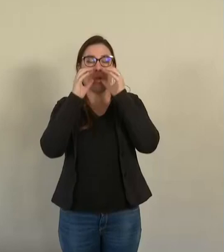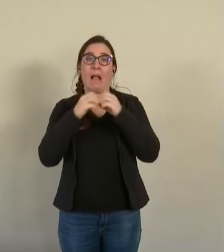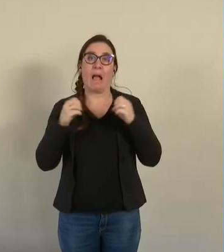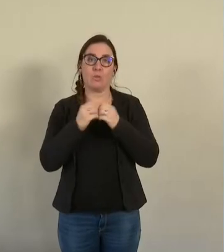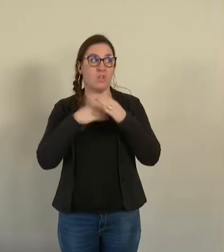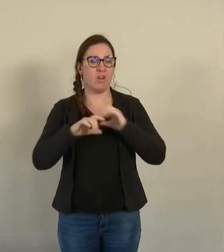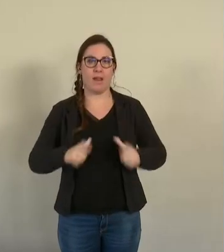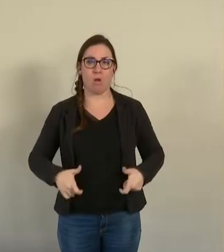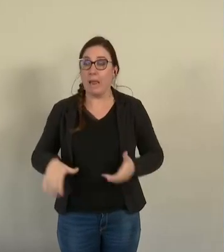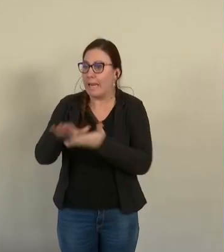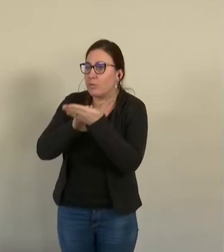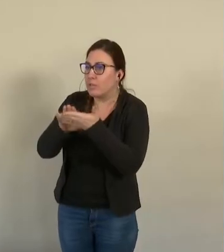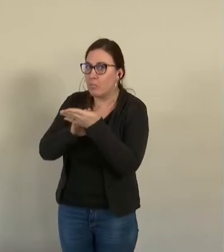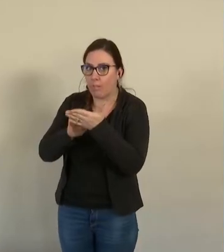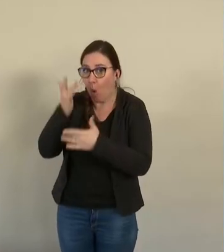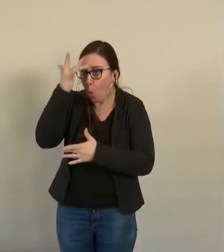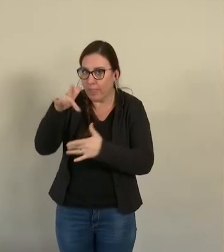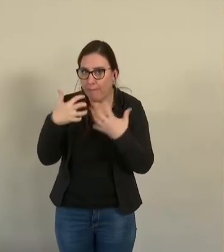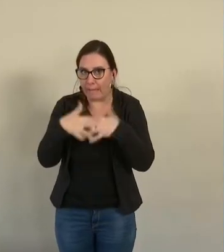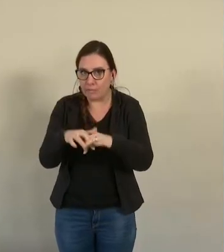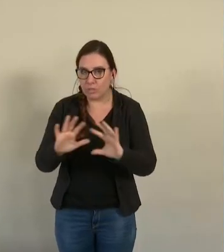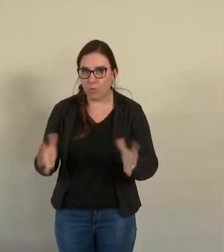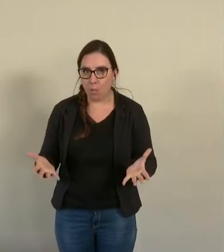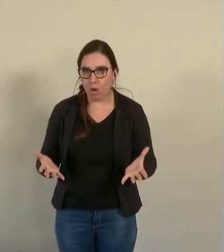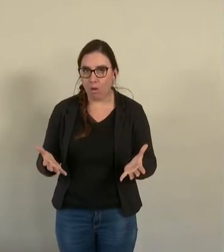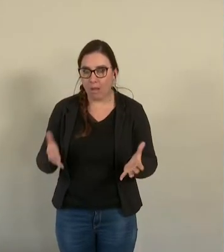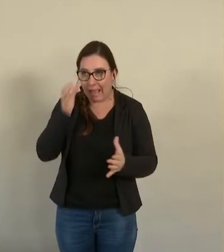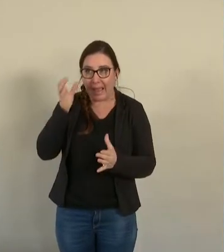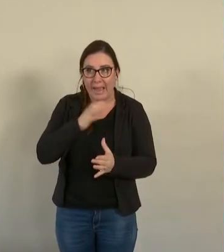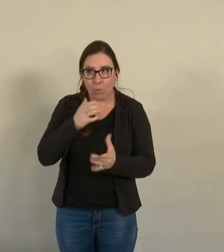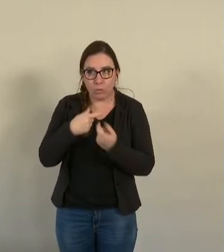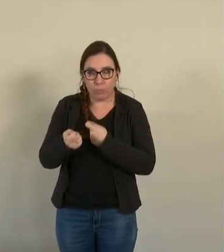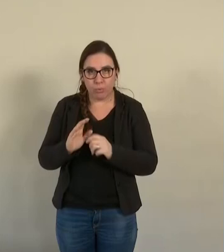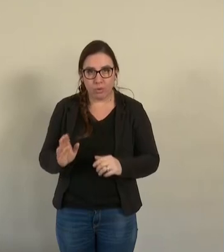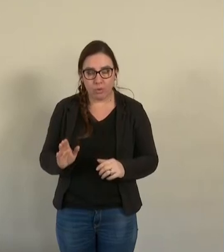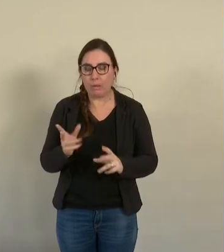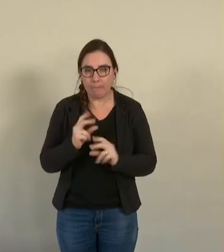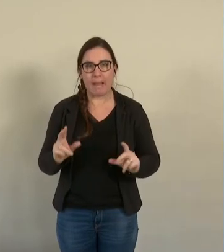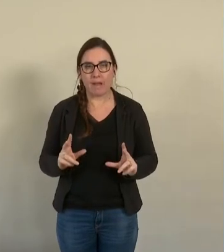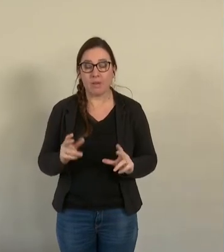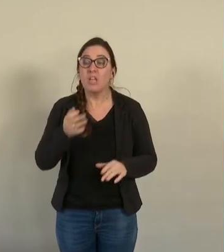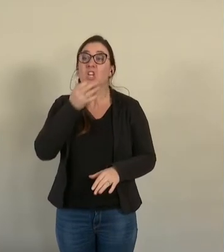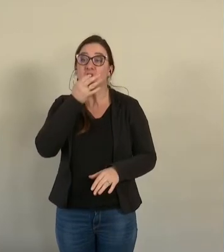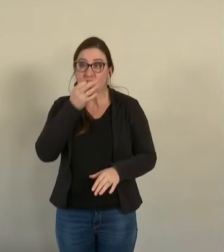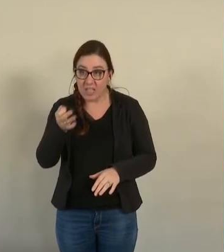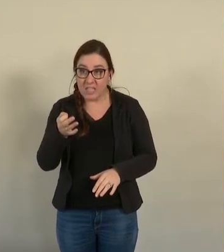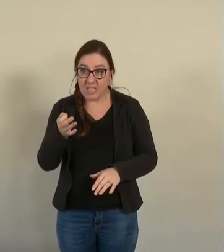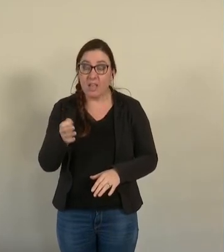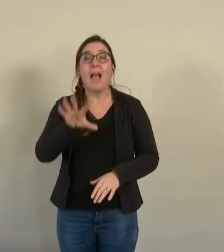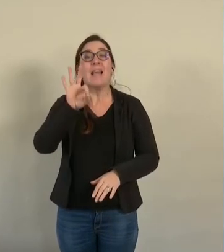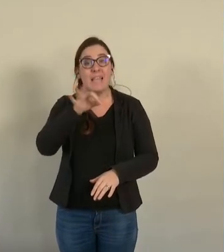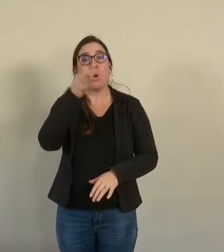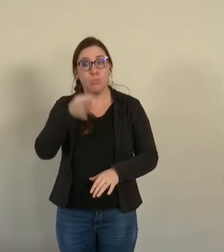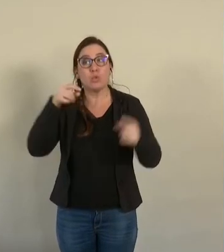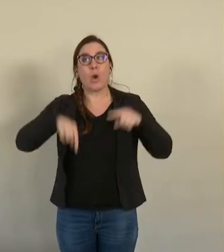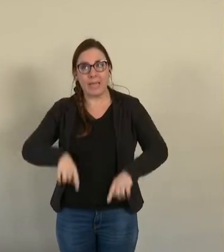vous maîtrisez assez mal le dispositif et d'ailleurs vous m'avez certainement mal écouté mais c'est pas grave puisque j'ai bien précisé que c'était pris en charge à 50 % par